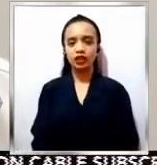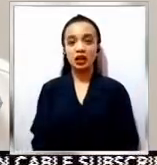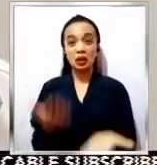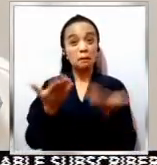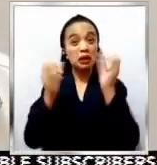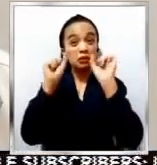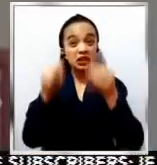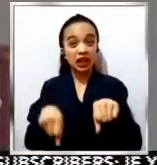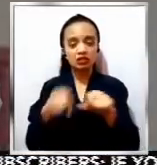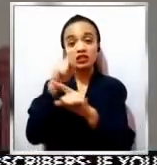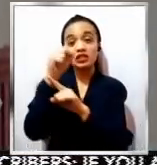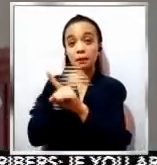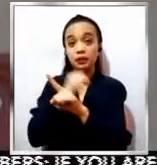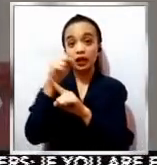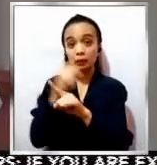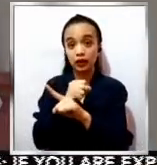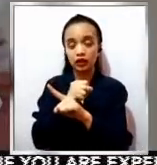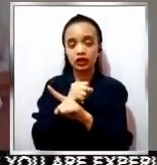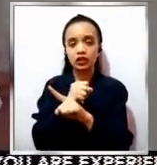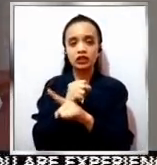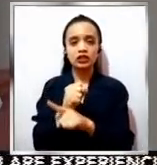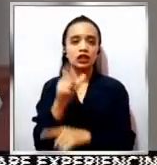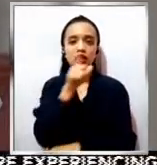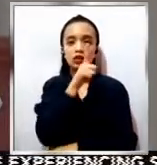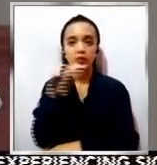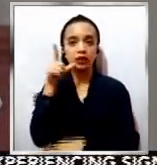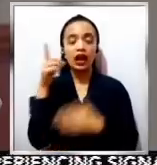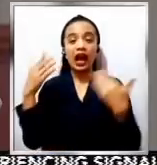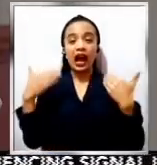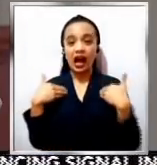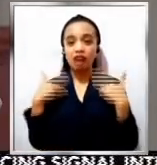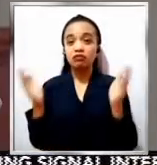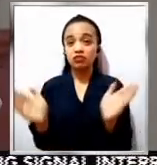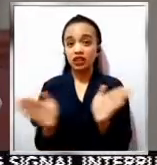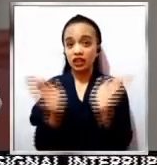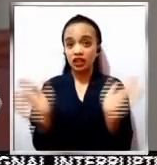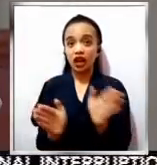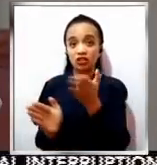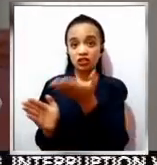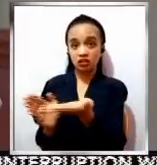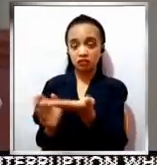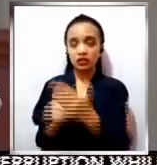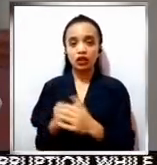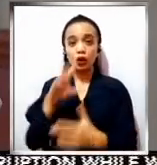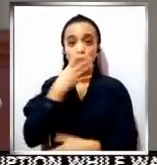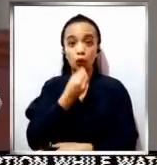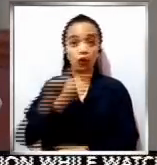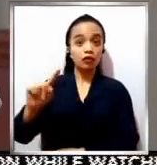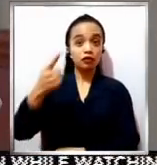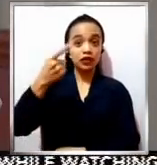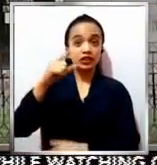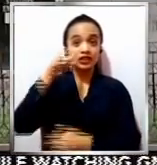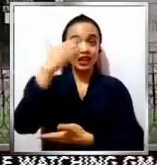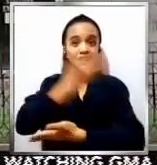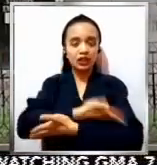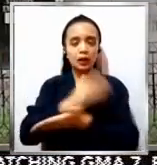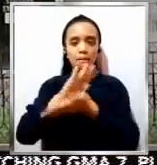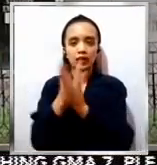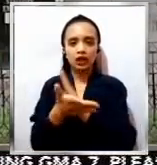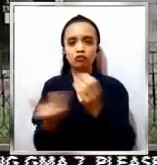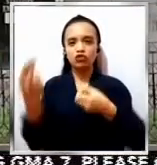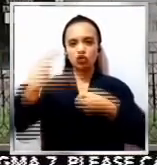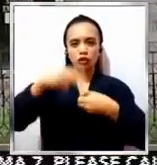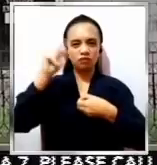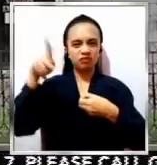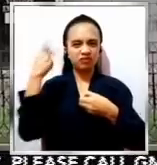magpa siya si Robredo. At may mga humihikayat din anya sa panganay niyang si Aika na kumandidato. Pero ayaw raw ng kanyang